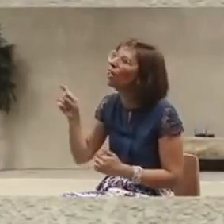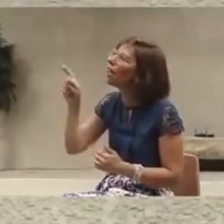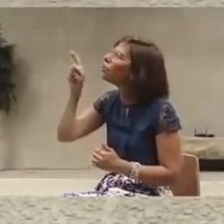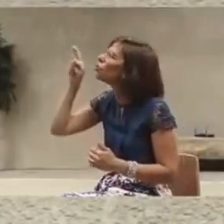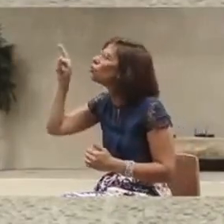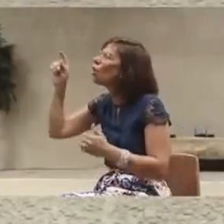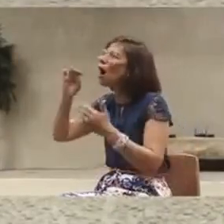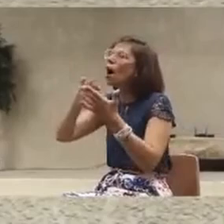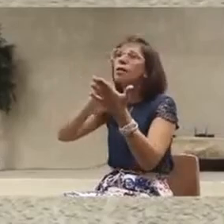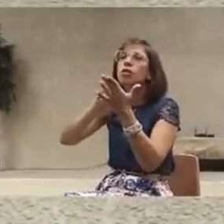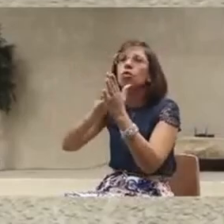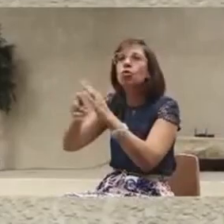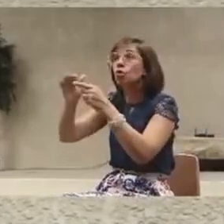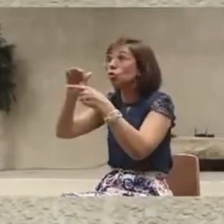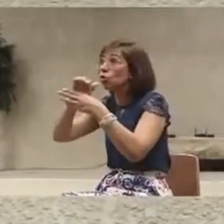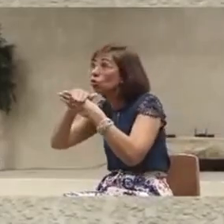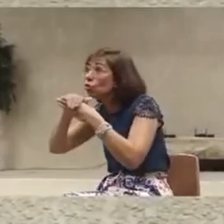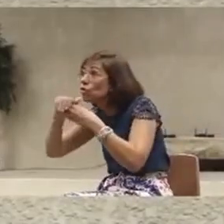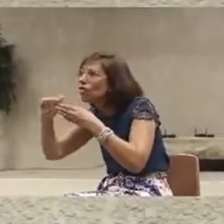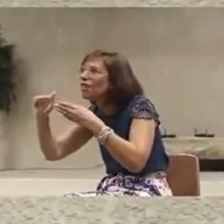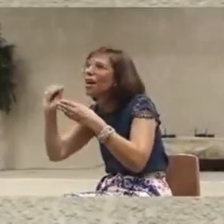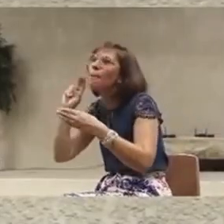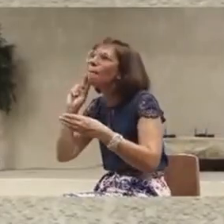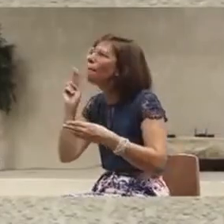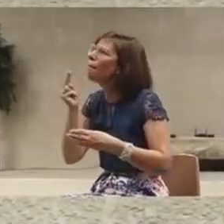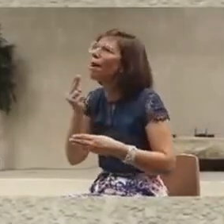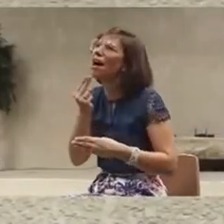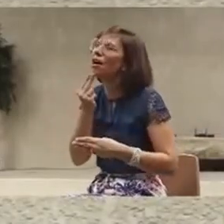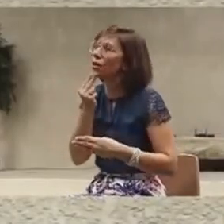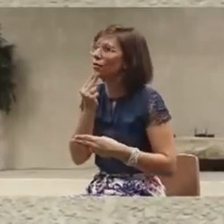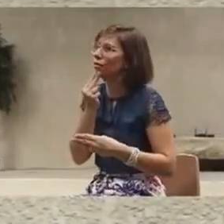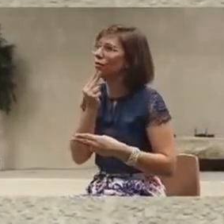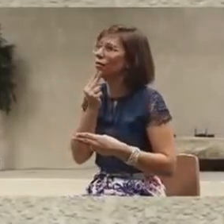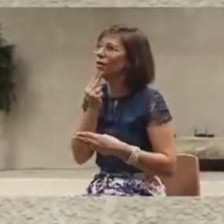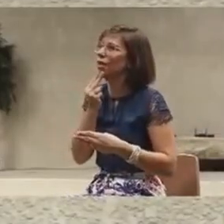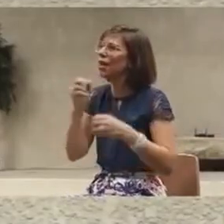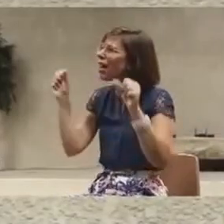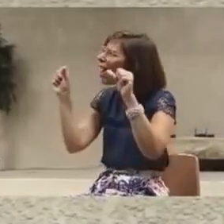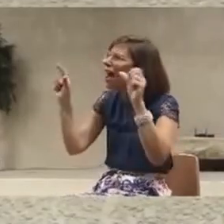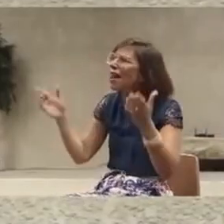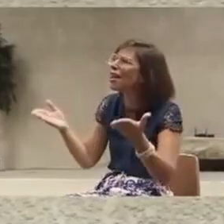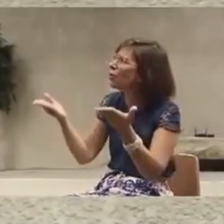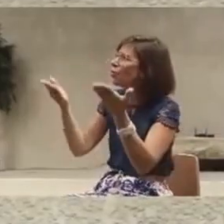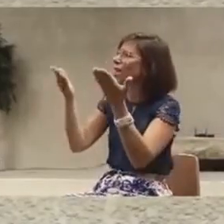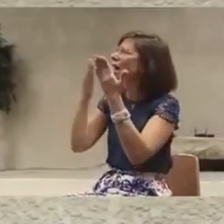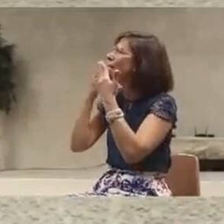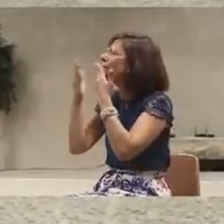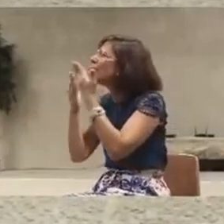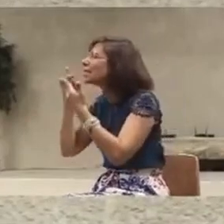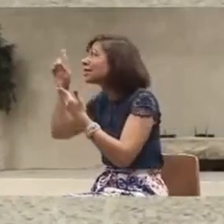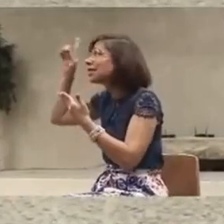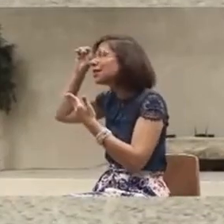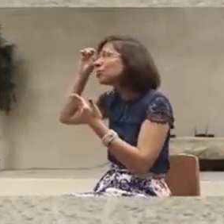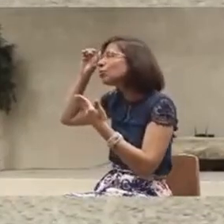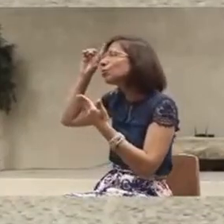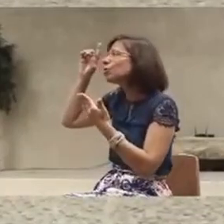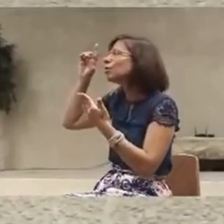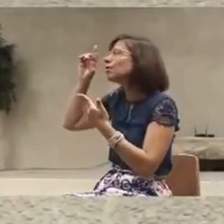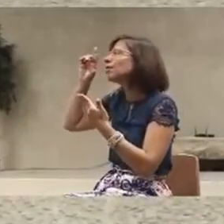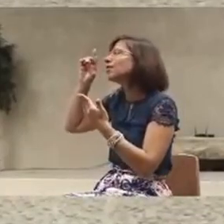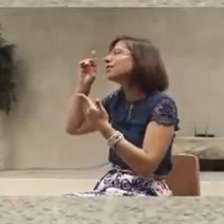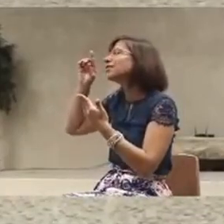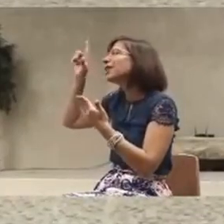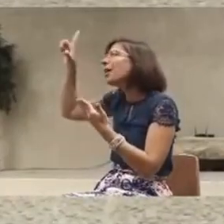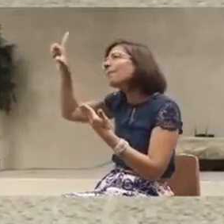parfait. Gloire à ton saint nom. Alléluia. Merci pour ta présence au milieu de nous. Merci pour ce que tu fais dans nos cœurs et dans nos